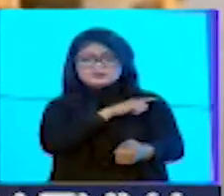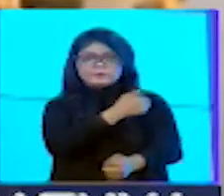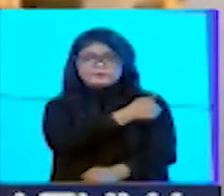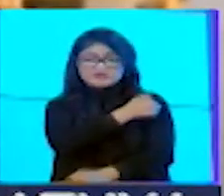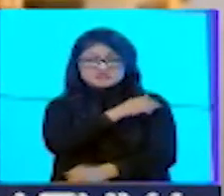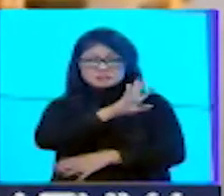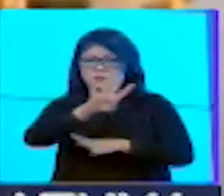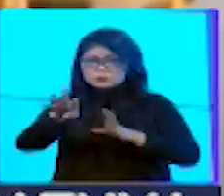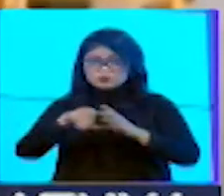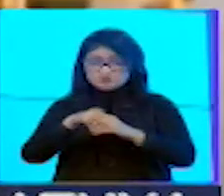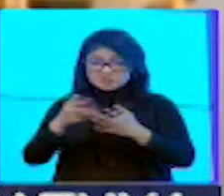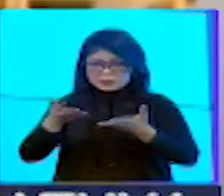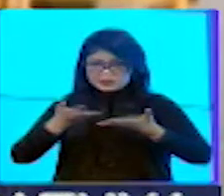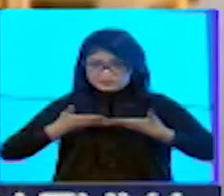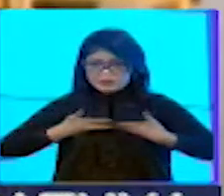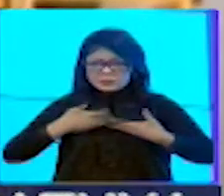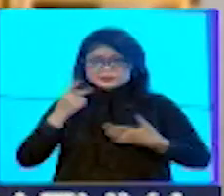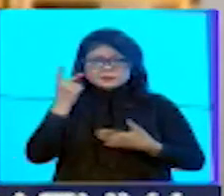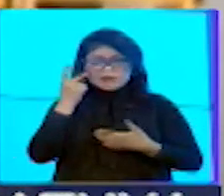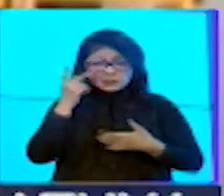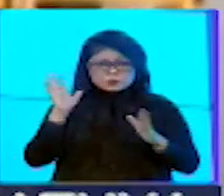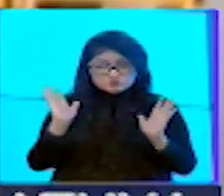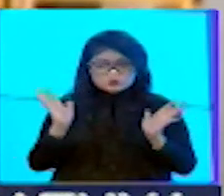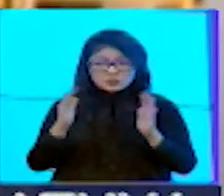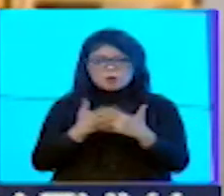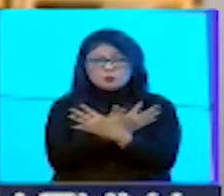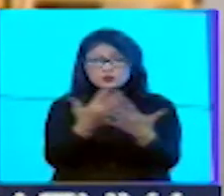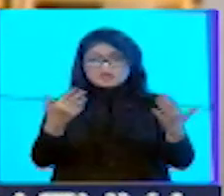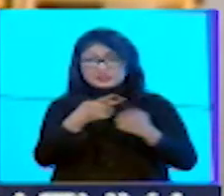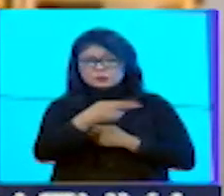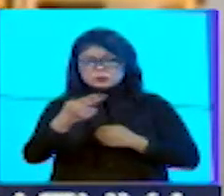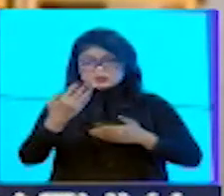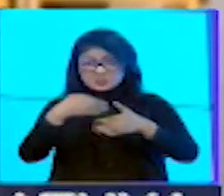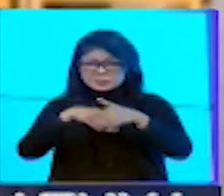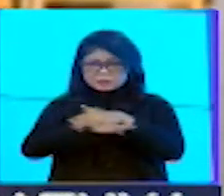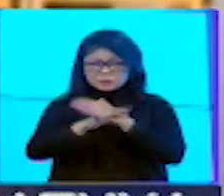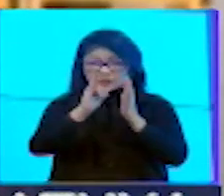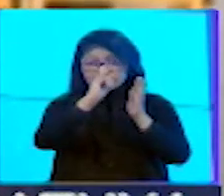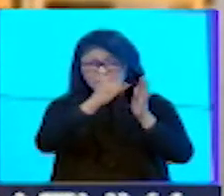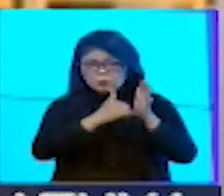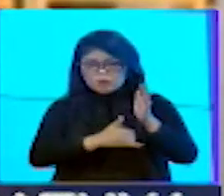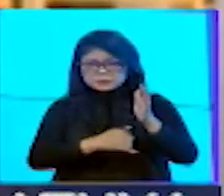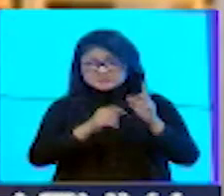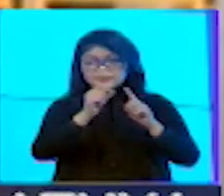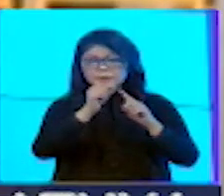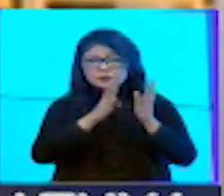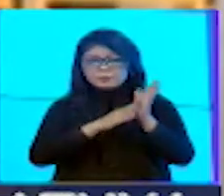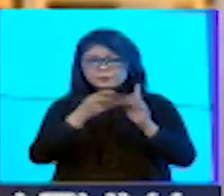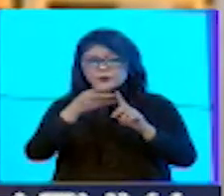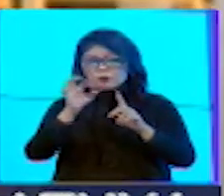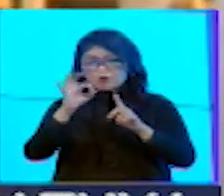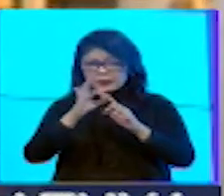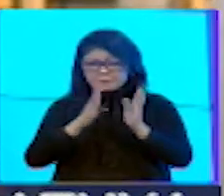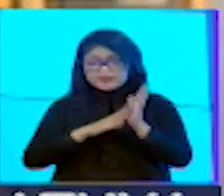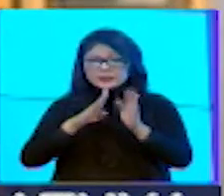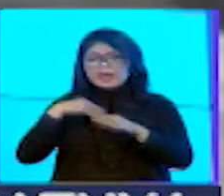diperoleh. Vaksin yang disediakan untuk masyarakat Indonesia telah melalui proses evaluasi oleh Badan Pengawas Obat dan Makanan dan rekomendasi dari